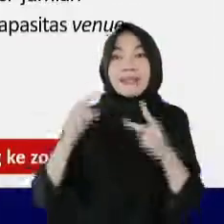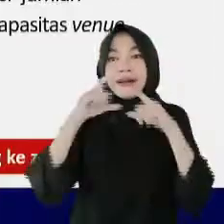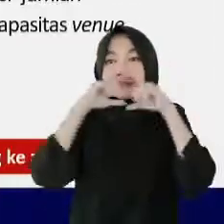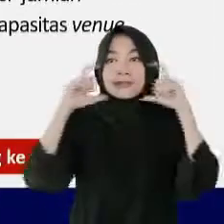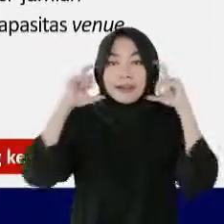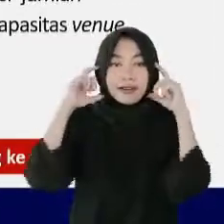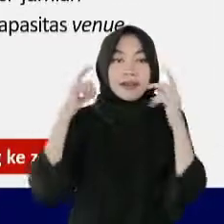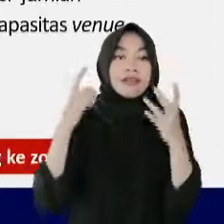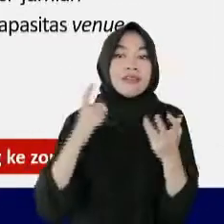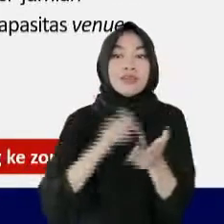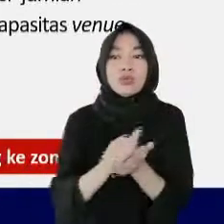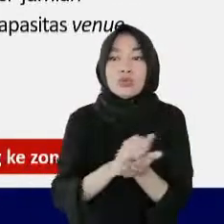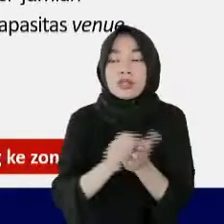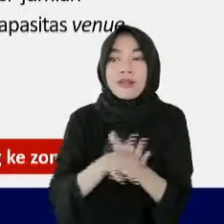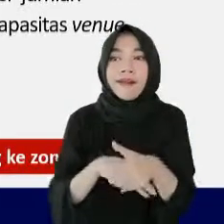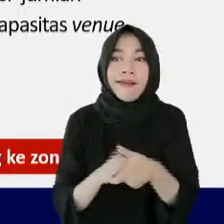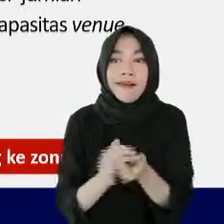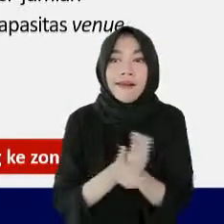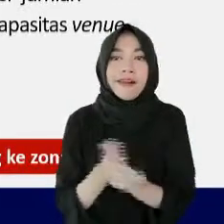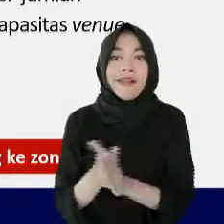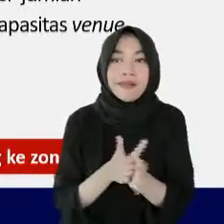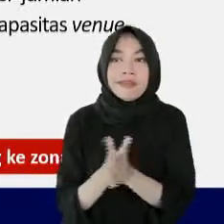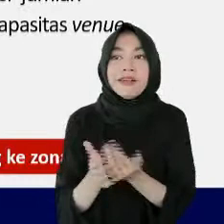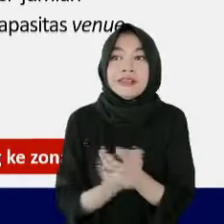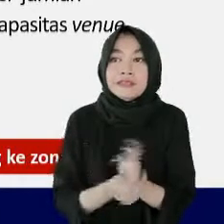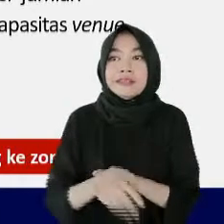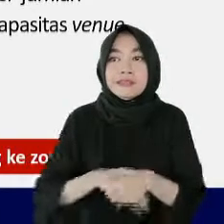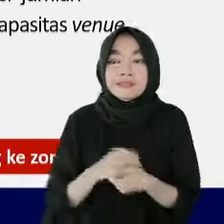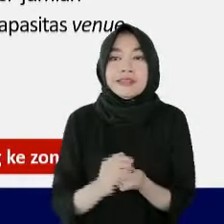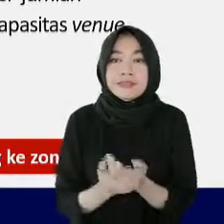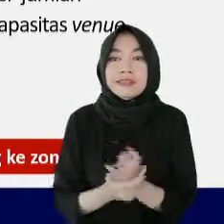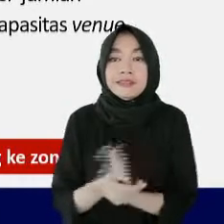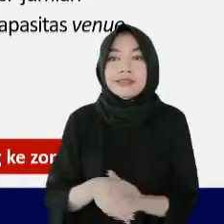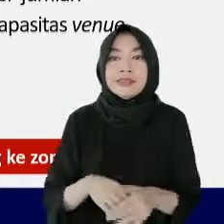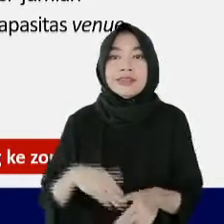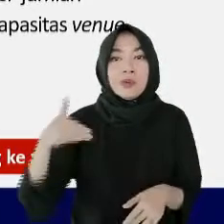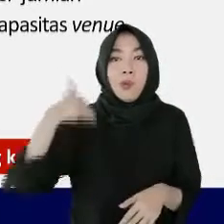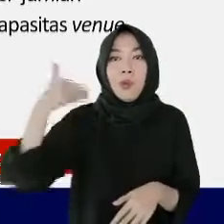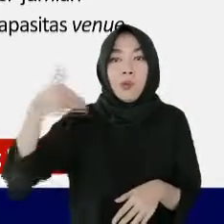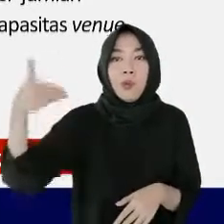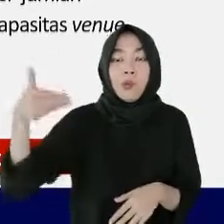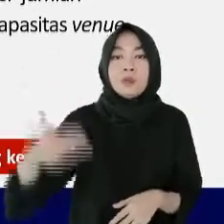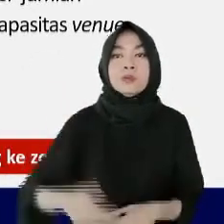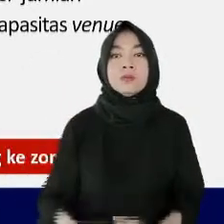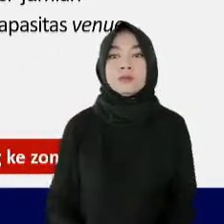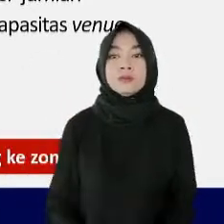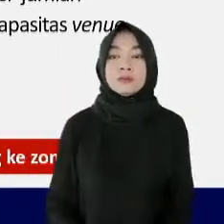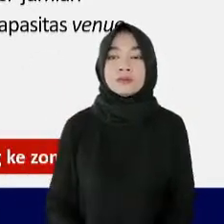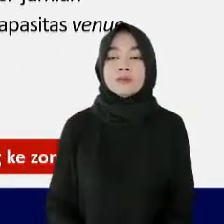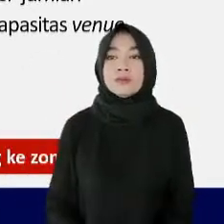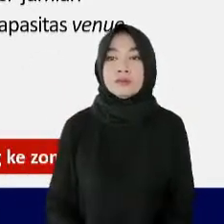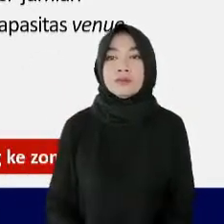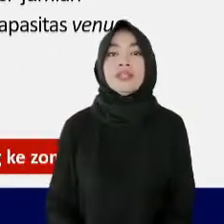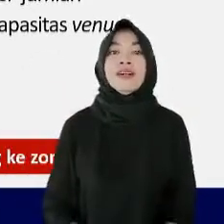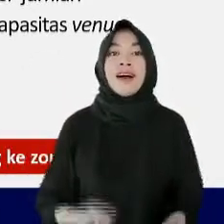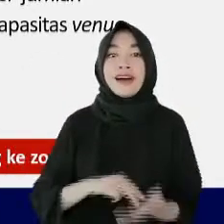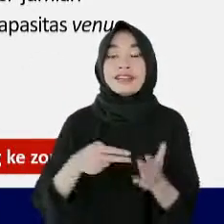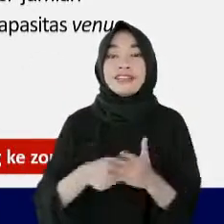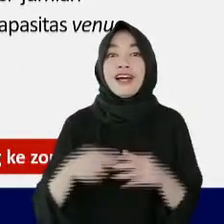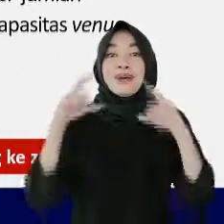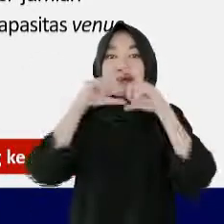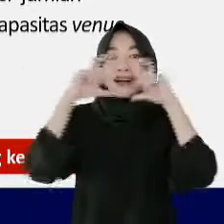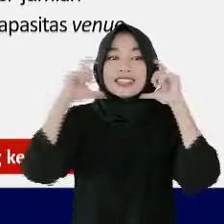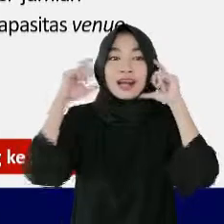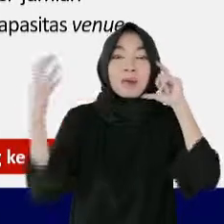menjaga jarak mencuci tangan itu kita pastikan harus mudah dilaksanakan bercak harus ada masker cadangan